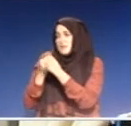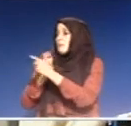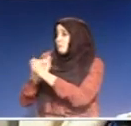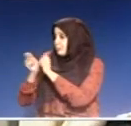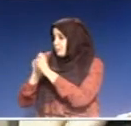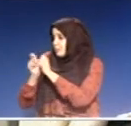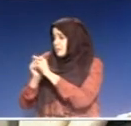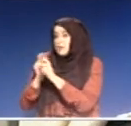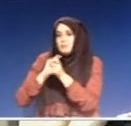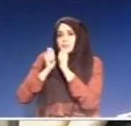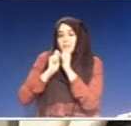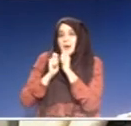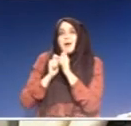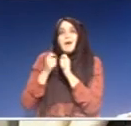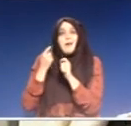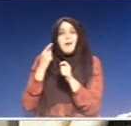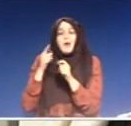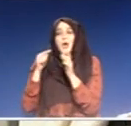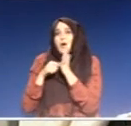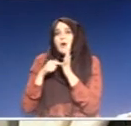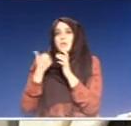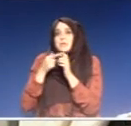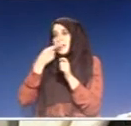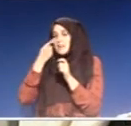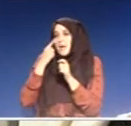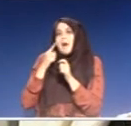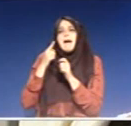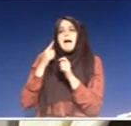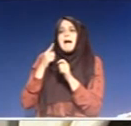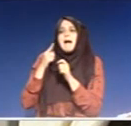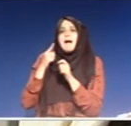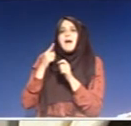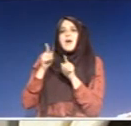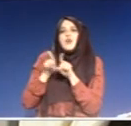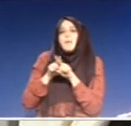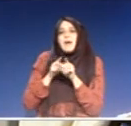Il favorise une personne, oui. Il